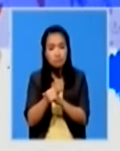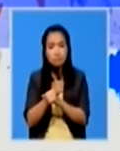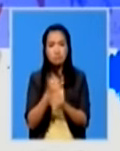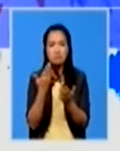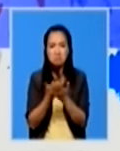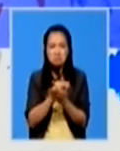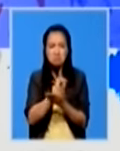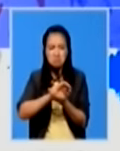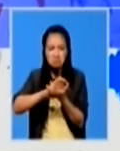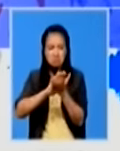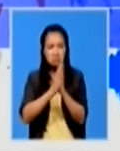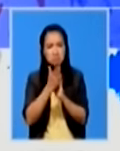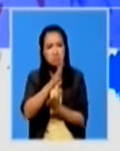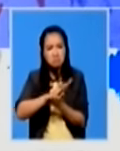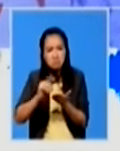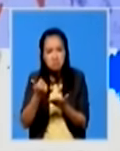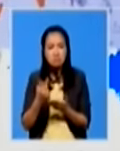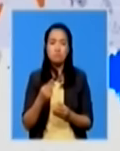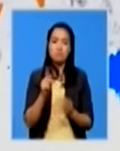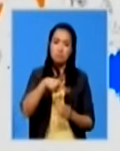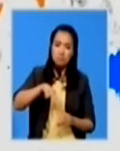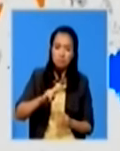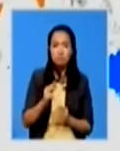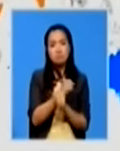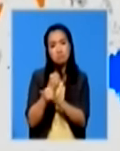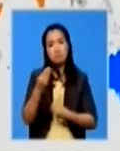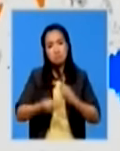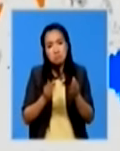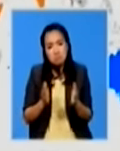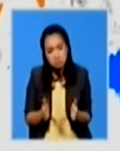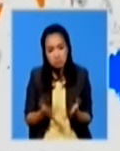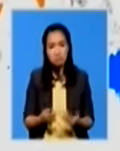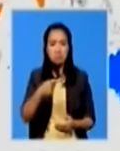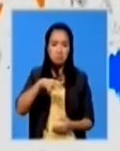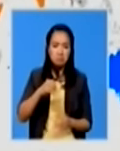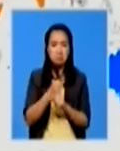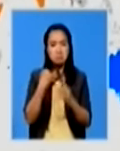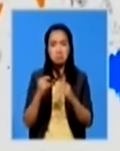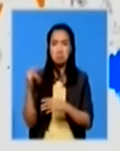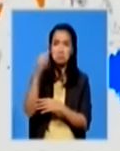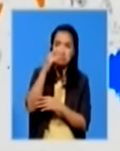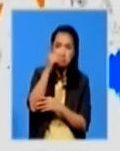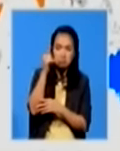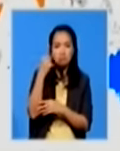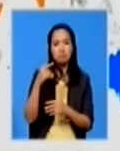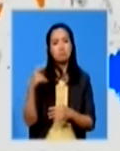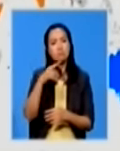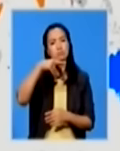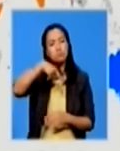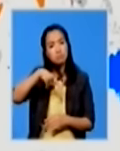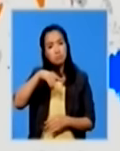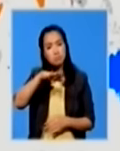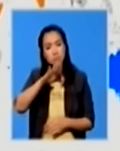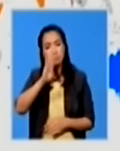อกเงินพรบป้องกันและปราบปรามการค้ามนุษย์พรบความผิดบางประการต่อการเดินอากาศและการบินพลเรือนแห่งประเทศ